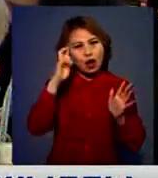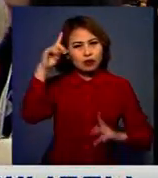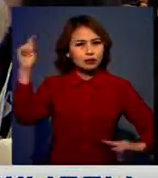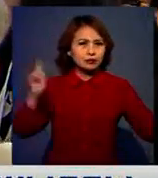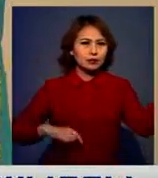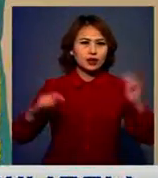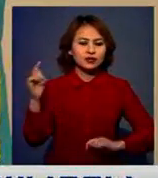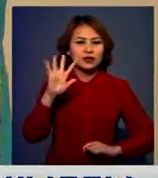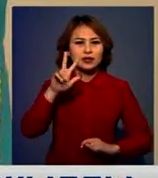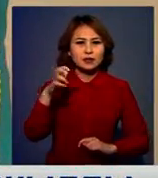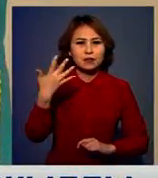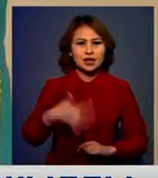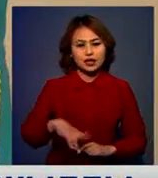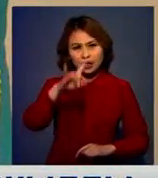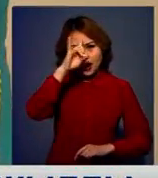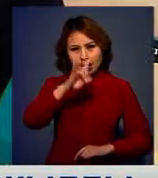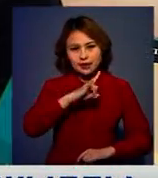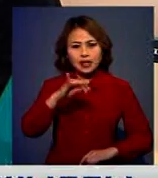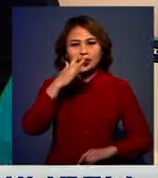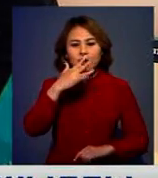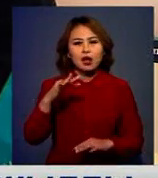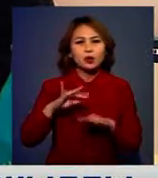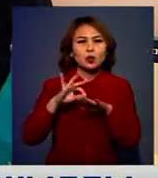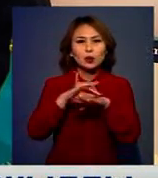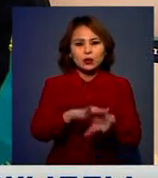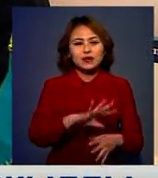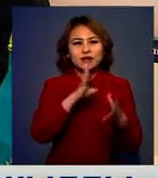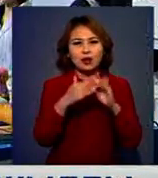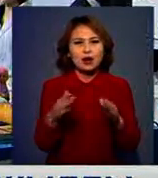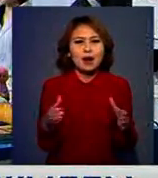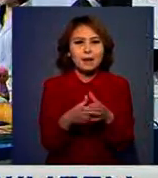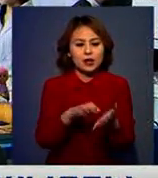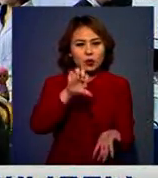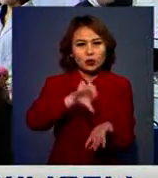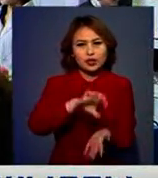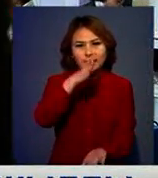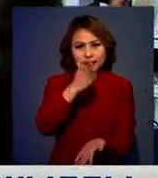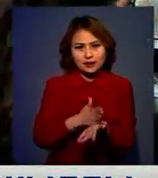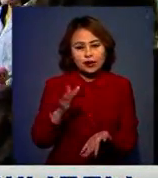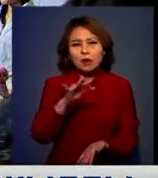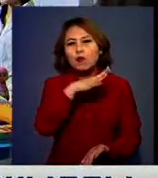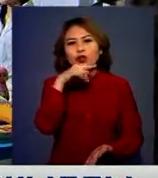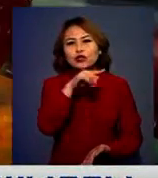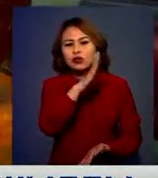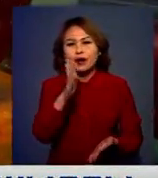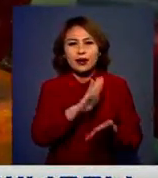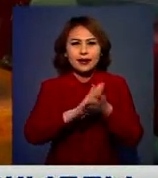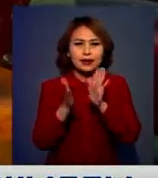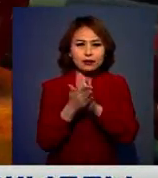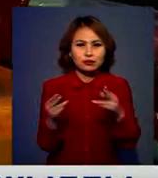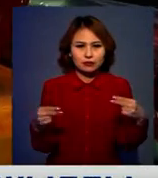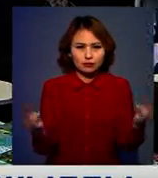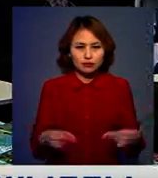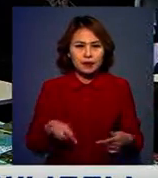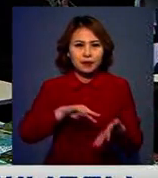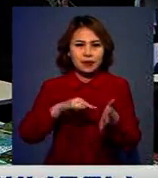елінен 350-ге жуық қазақстандық және шетелдік туристік компания қатысып отыр. Ауқымды шара барысында 1000-нан астам келісім шартқа қол қойылады